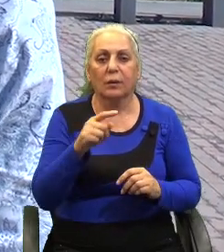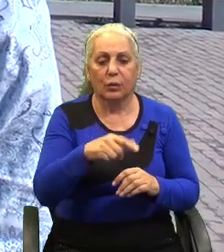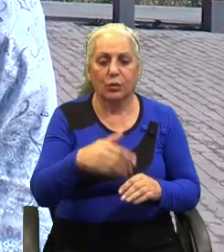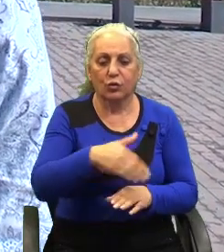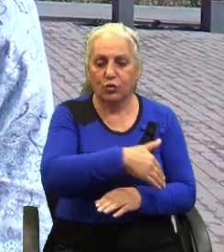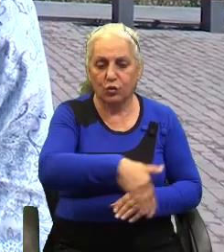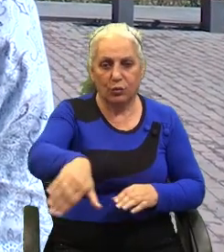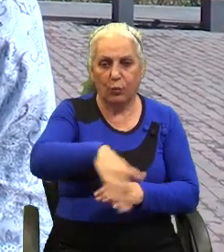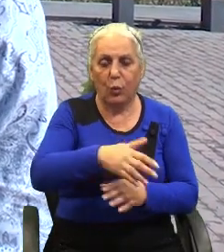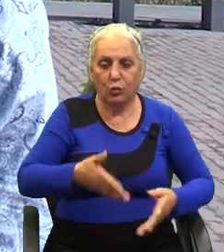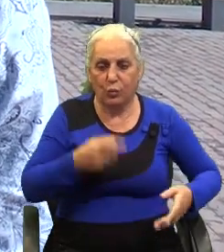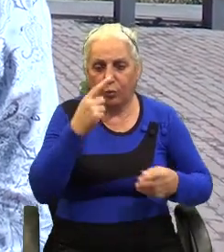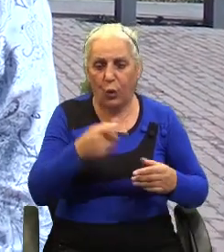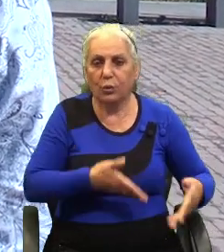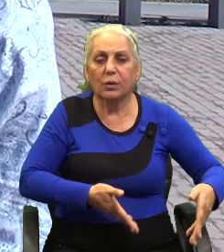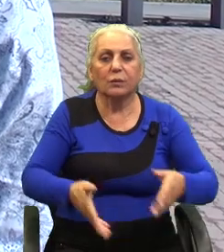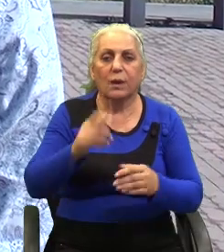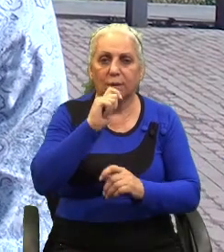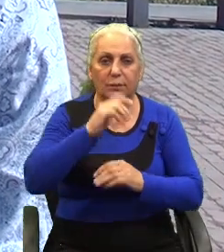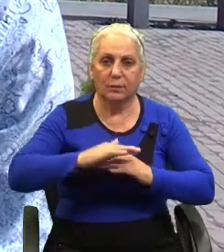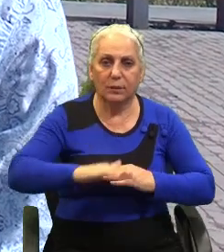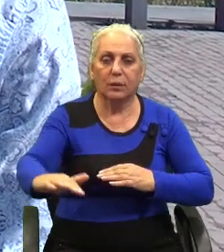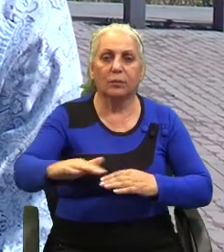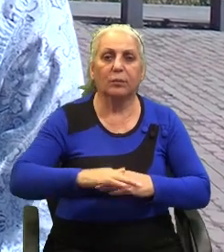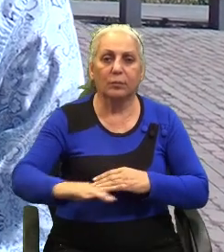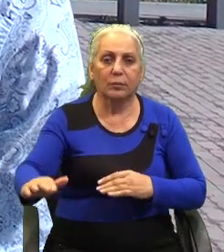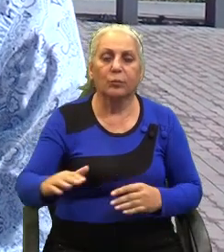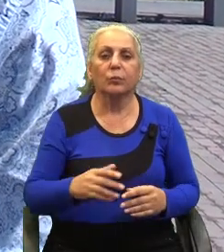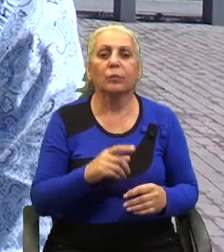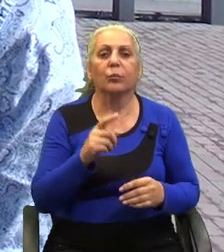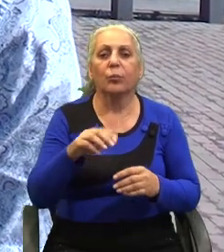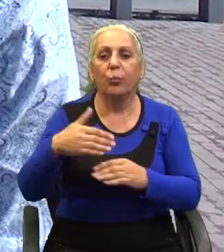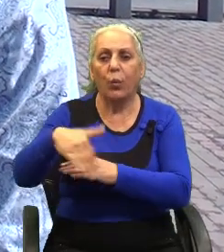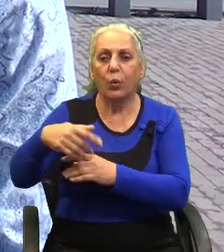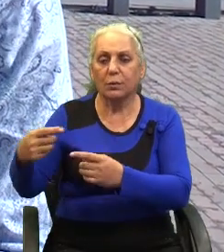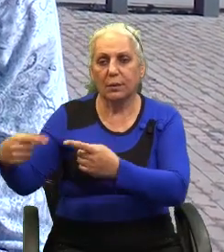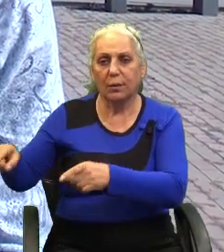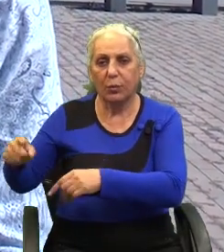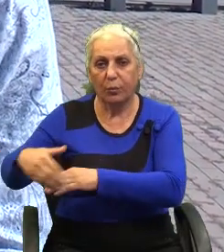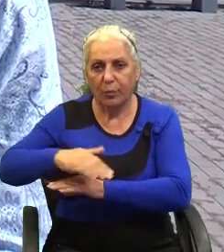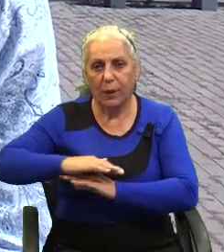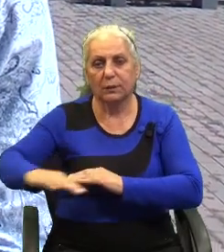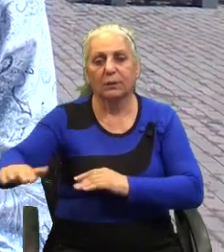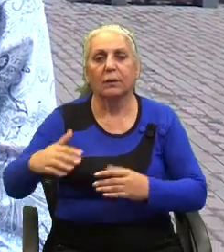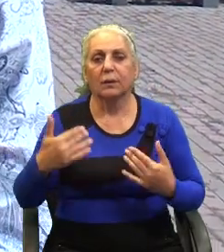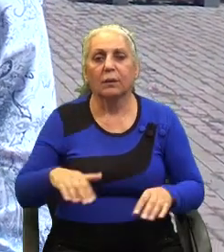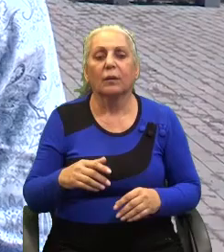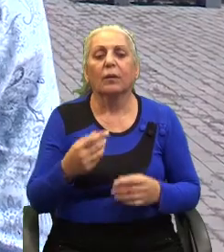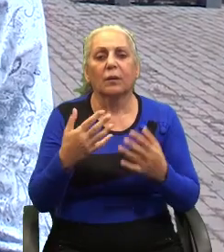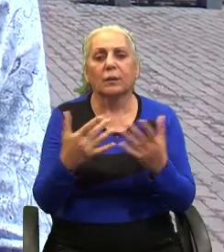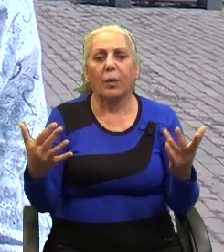հարակից տարածքի ասֆալտապատում, Ոփյան փողոցի ասֆալտապատումը և ևս մի